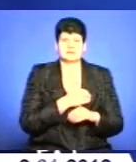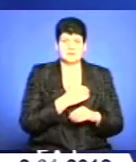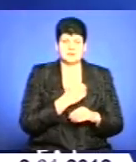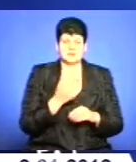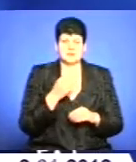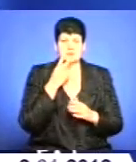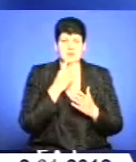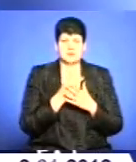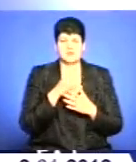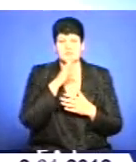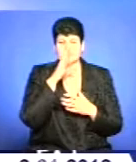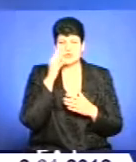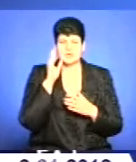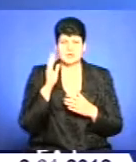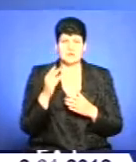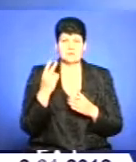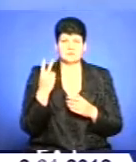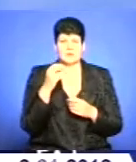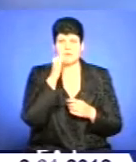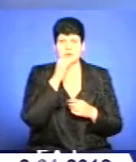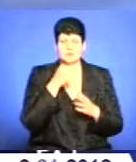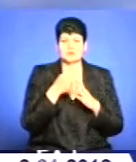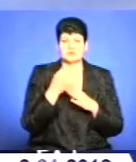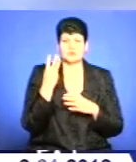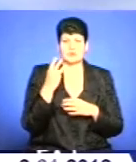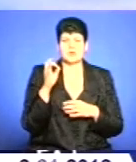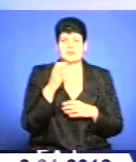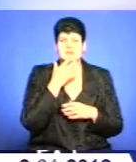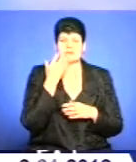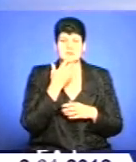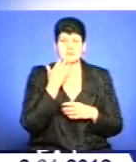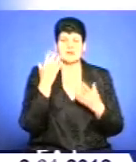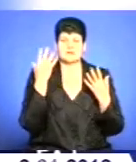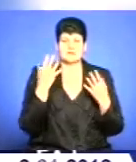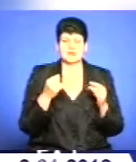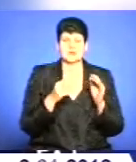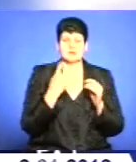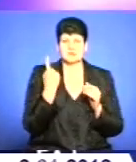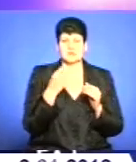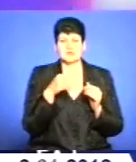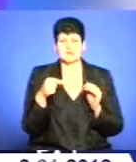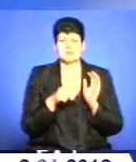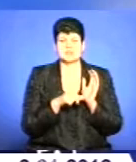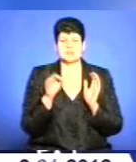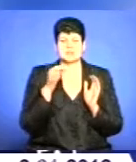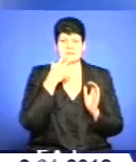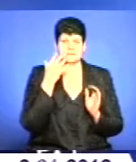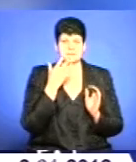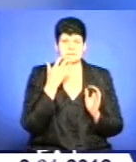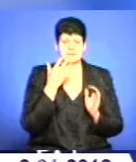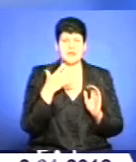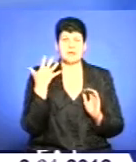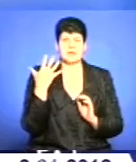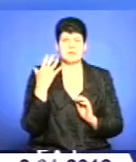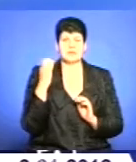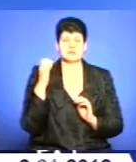показники нічні коливатимуться від 2 морозу до 3 градусів тепла, денні 1-6 градус вище нуля. 5